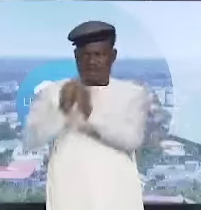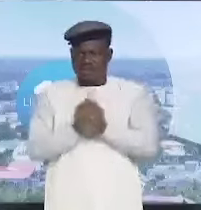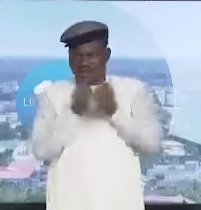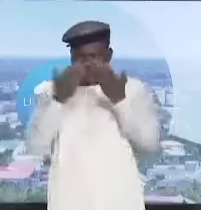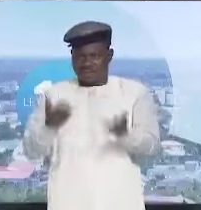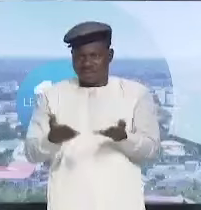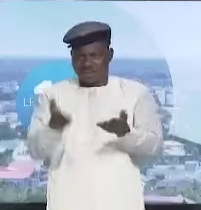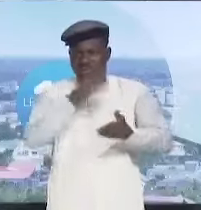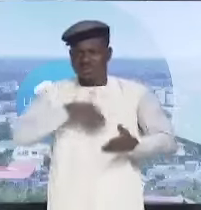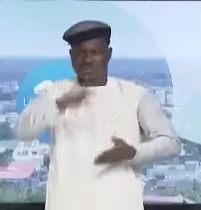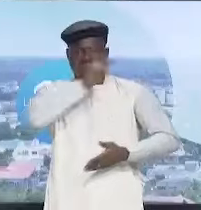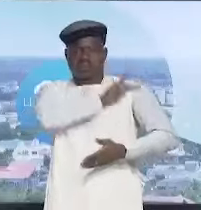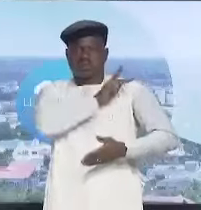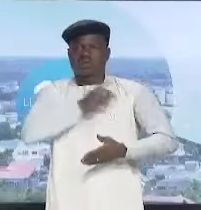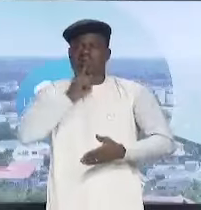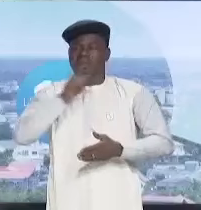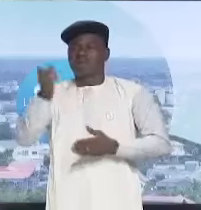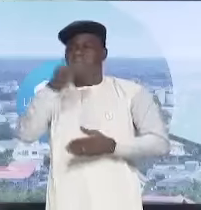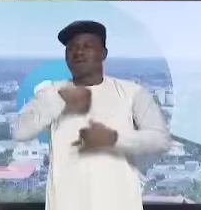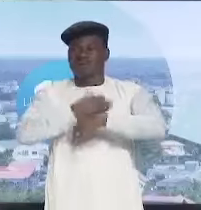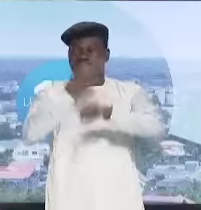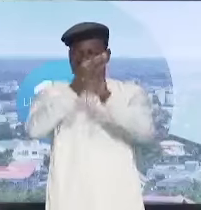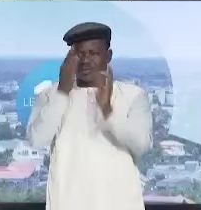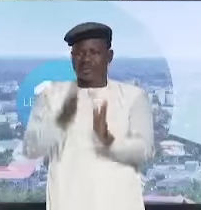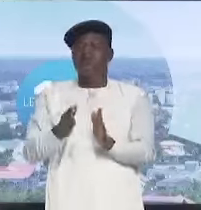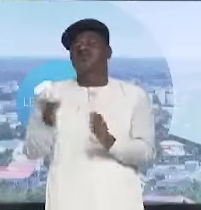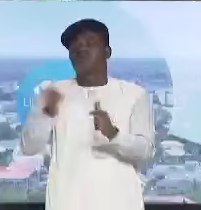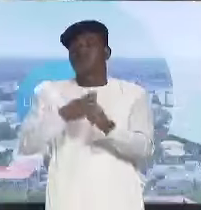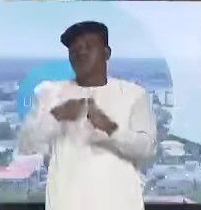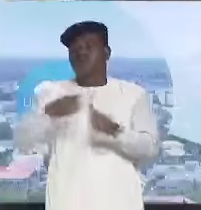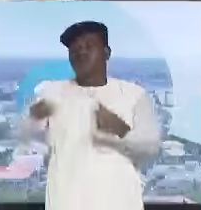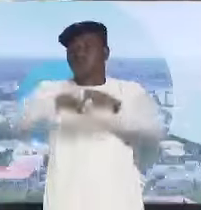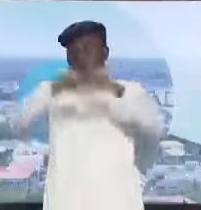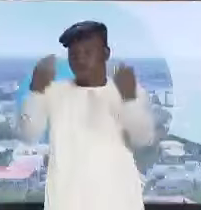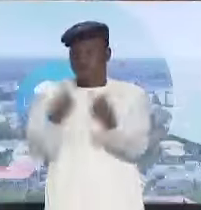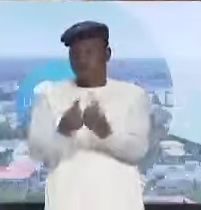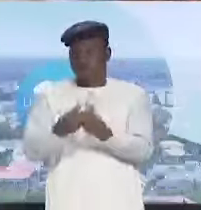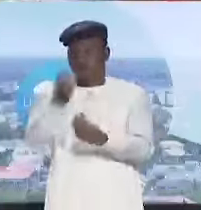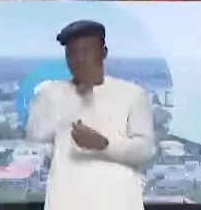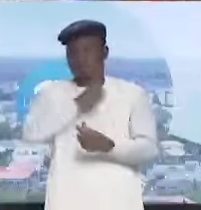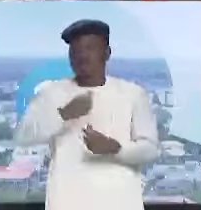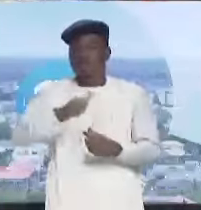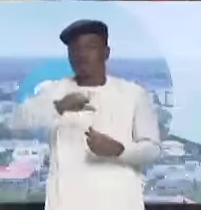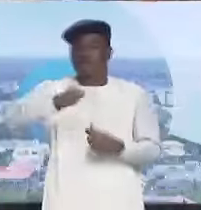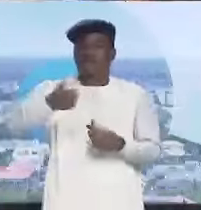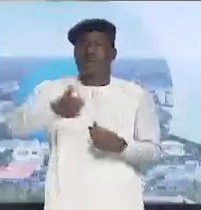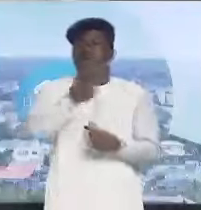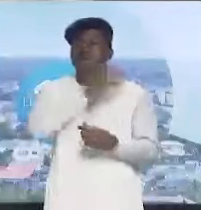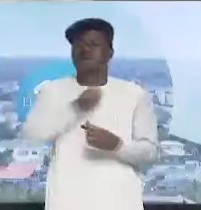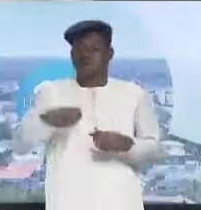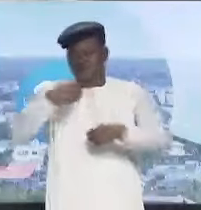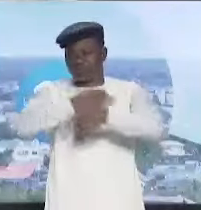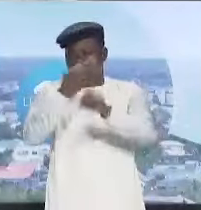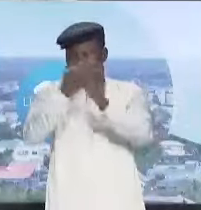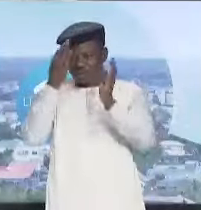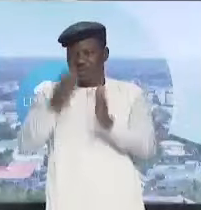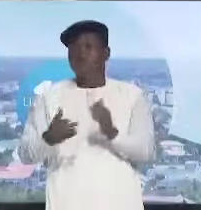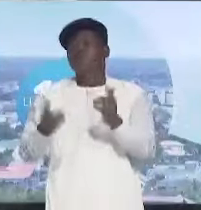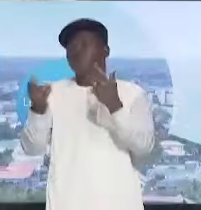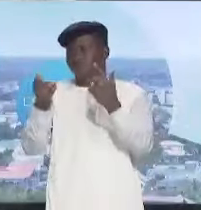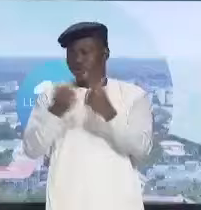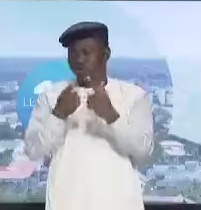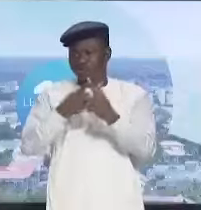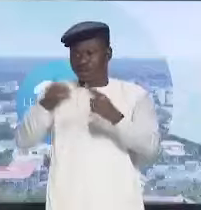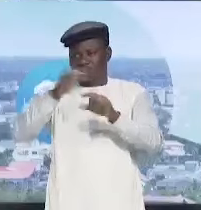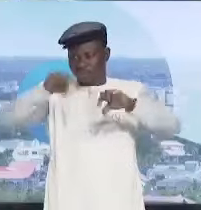fondateur de Bazakui, le premier quartier de la ville, et Zamayini le fondateur du deuxième quartier Samourkui. Avec l'évolution